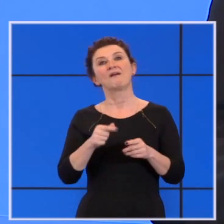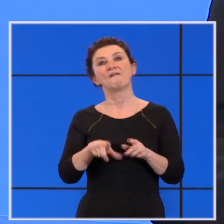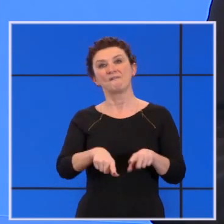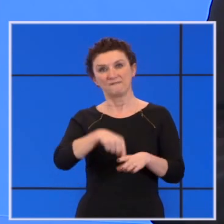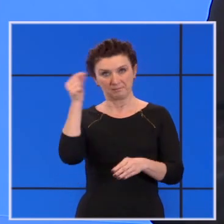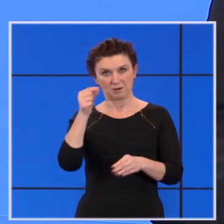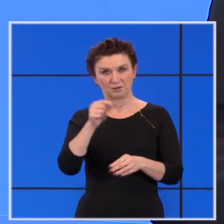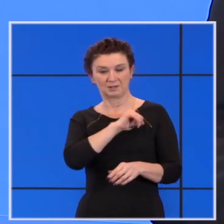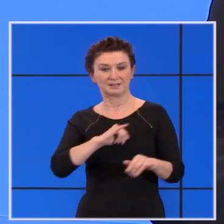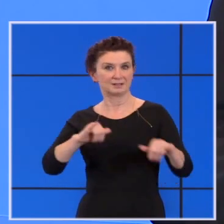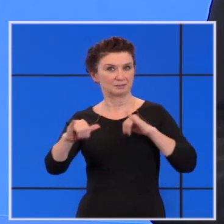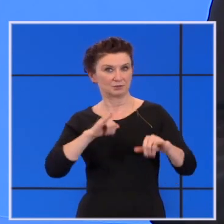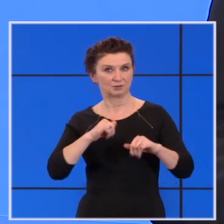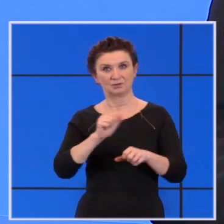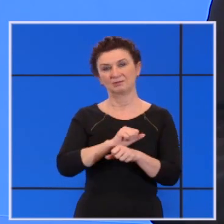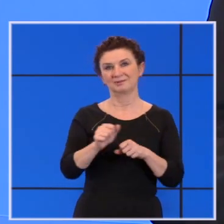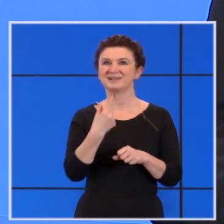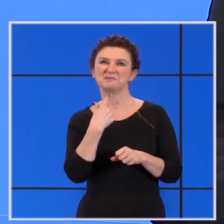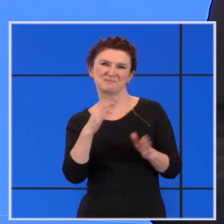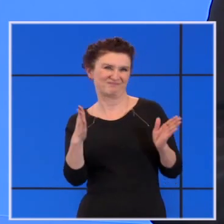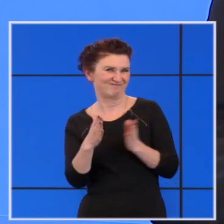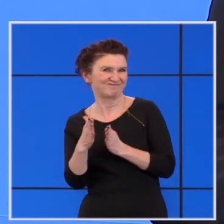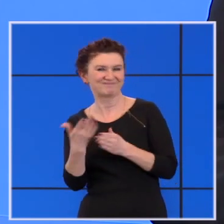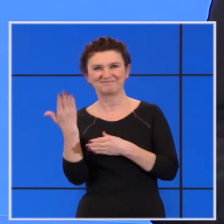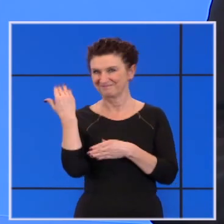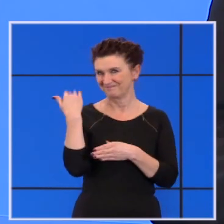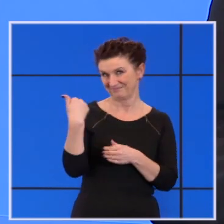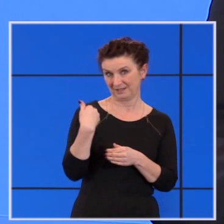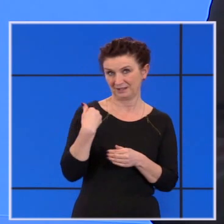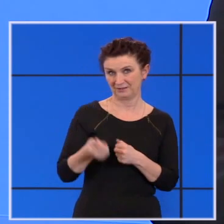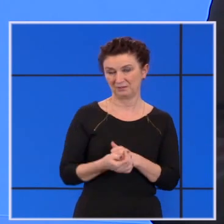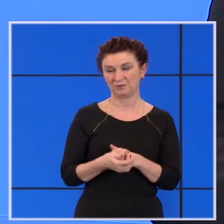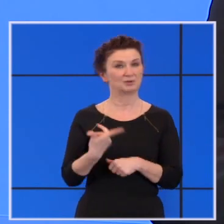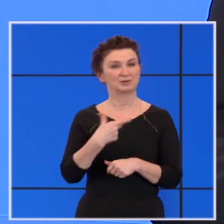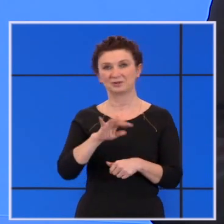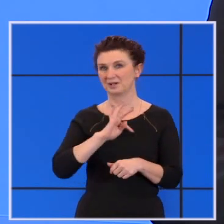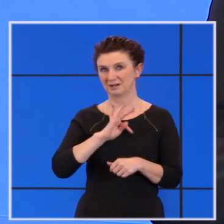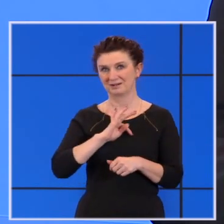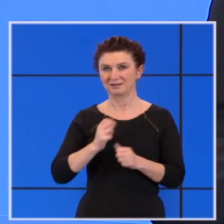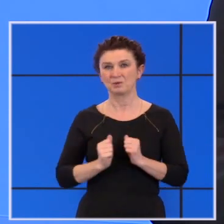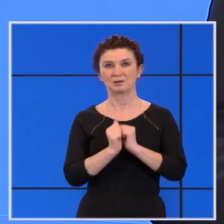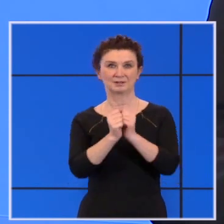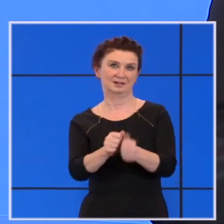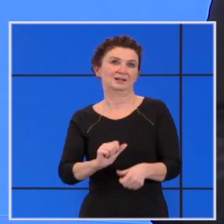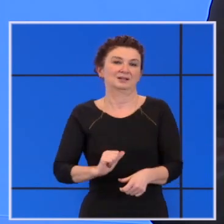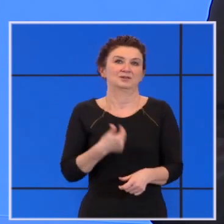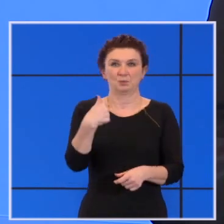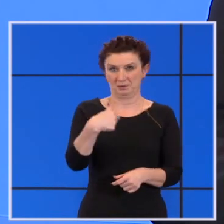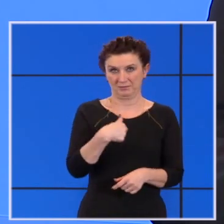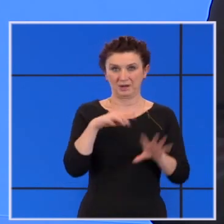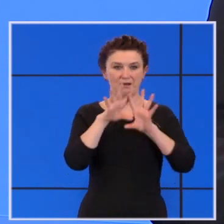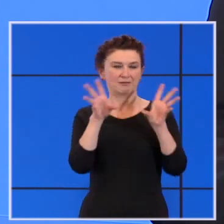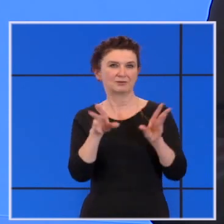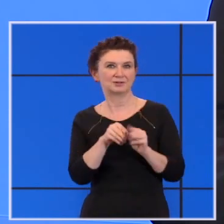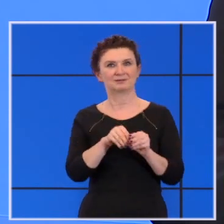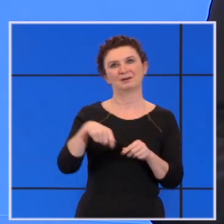też moją rolą, żeby być jakimkolwiek nadzorcą wszystkich